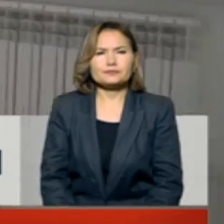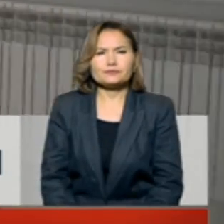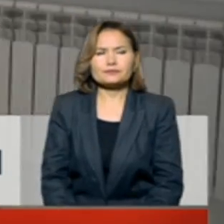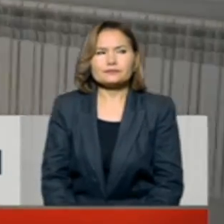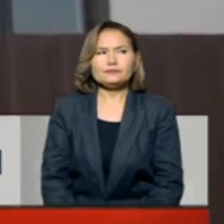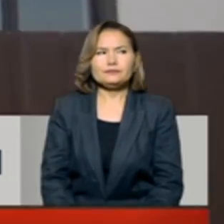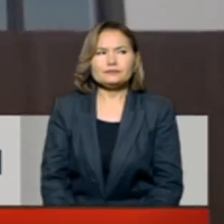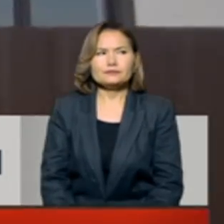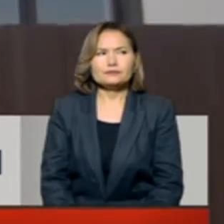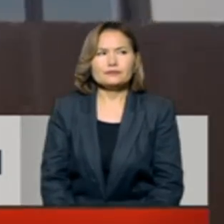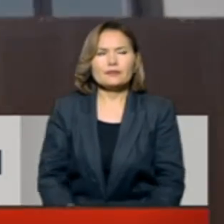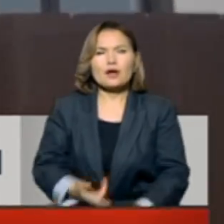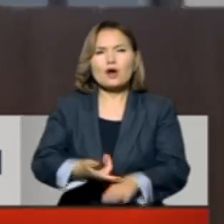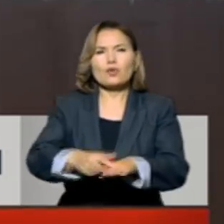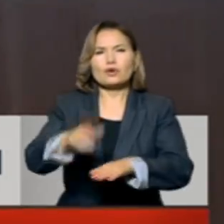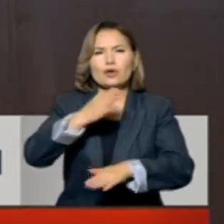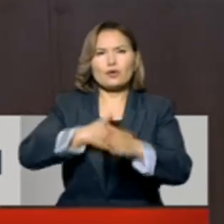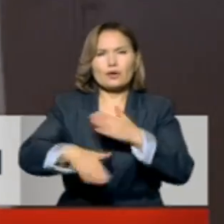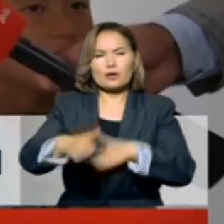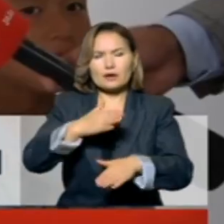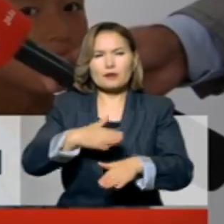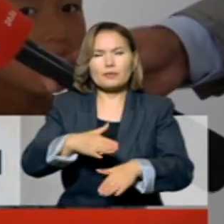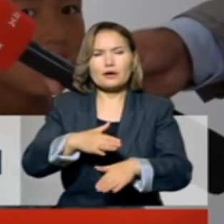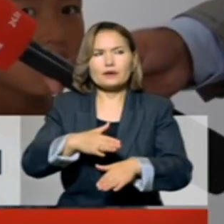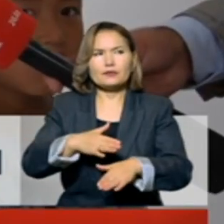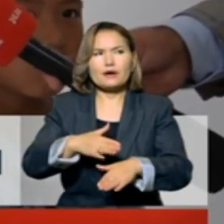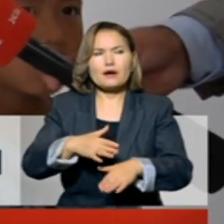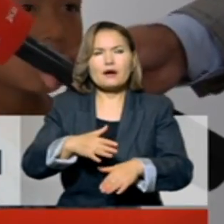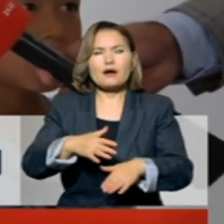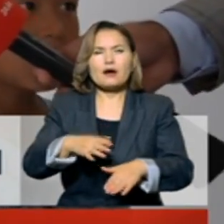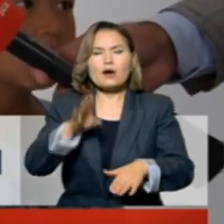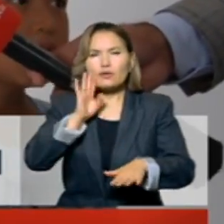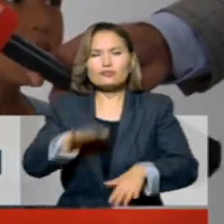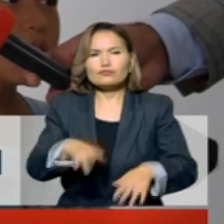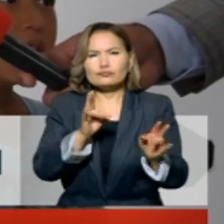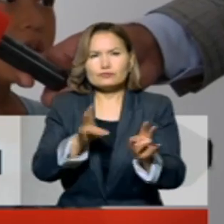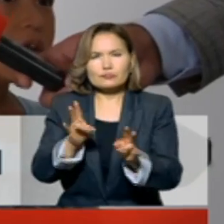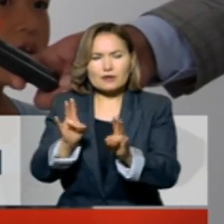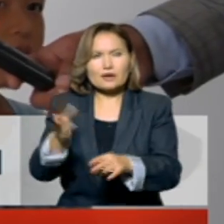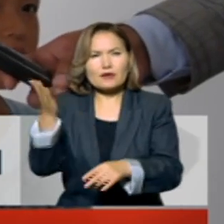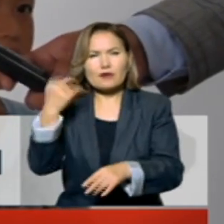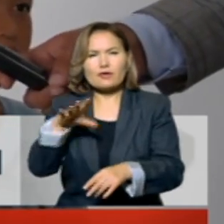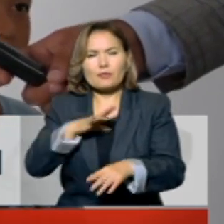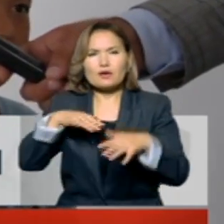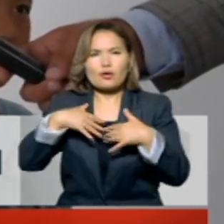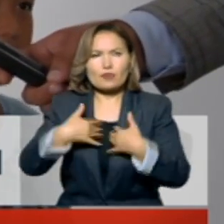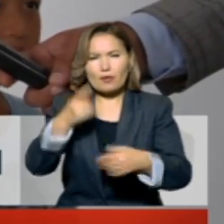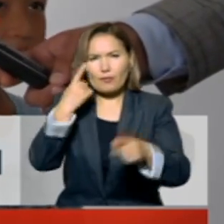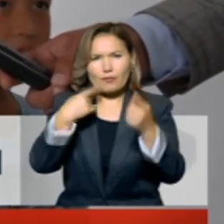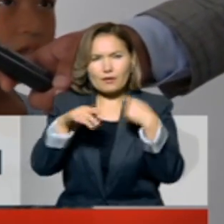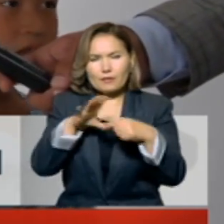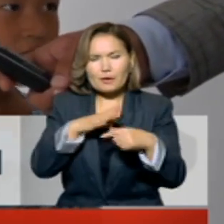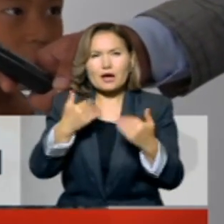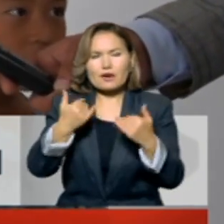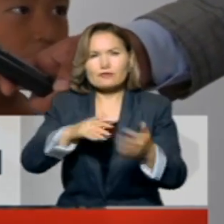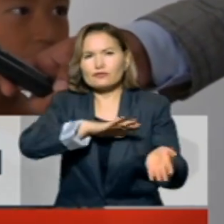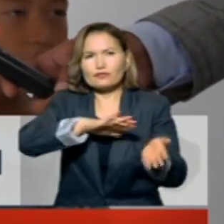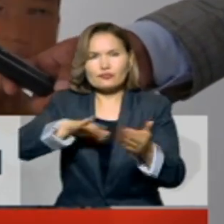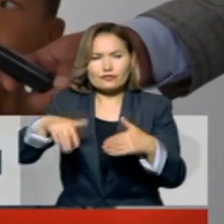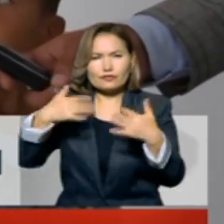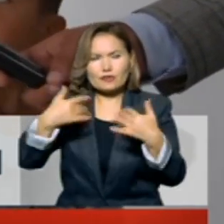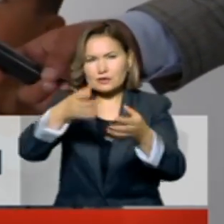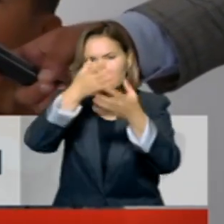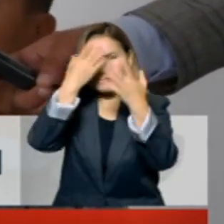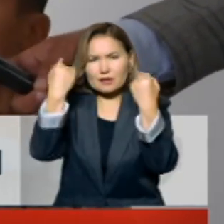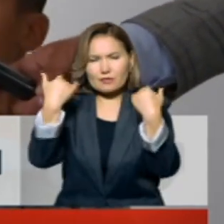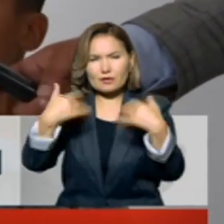басталмақ. Қуаныштымыз. Басында көңіліміз болса, қиналдық. Енді бүгін әр заттың қайыры бар деген сияқты, бүгін көптен